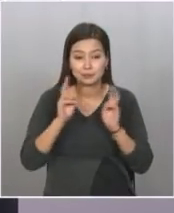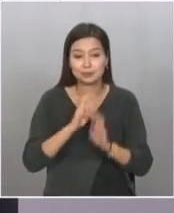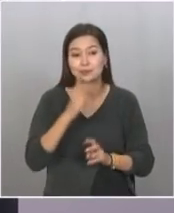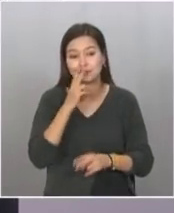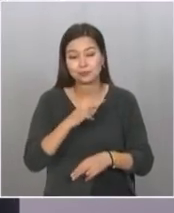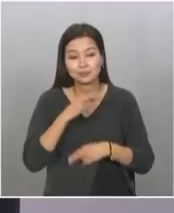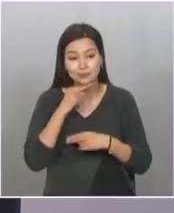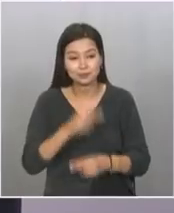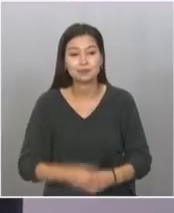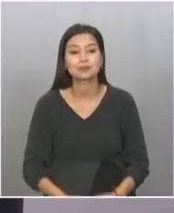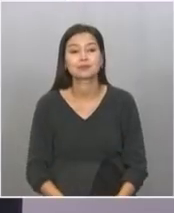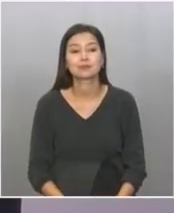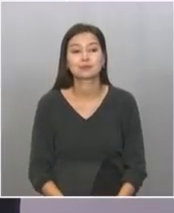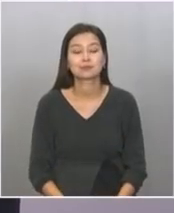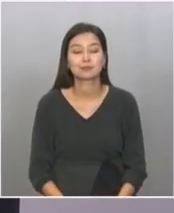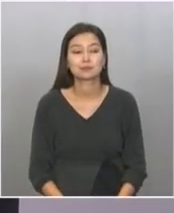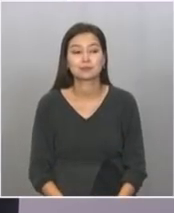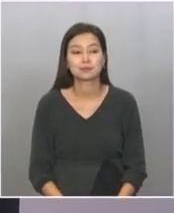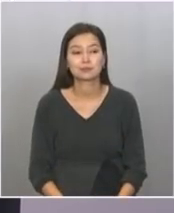нұсқамен салыстырып көріңіздер.